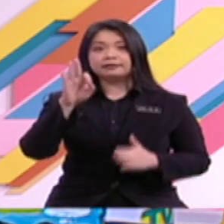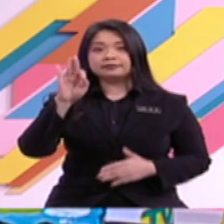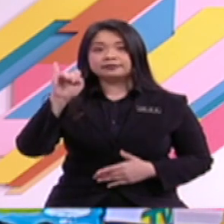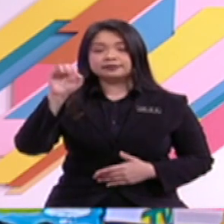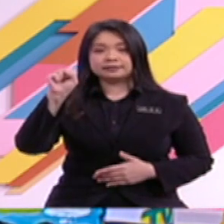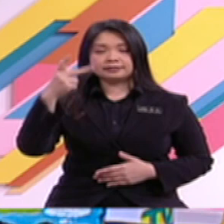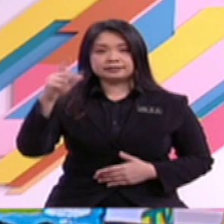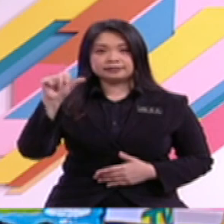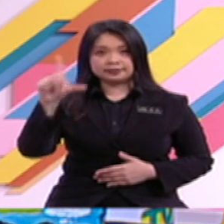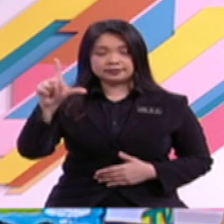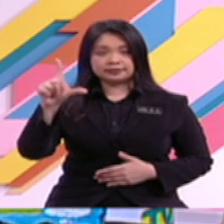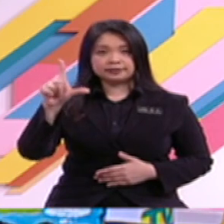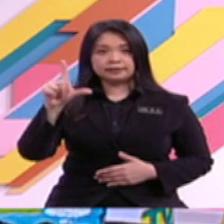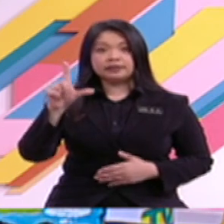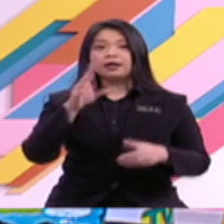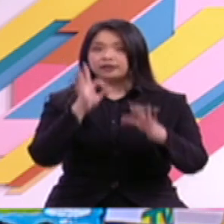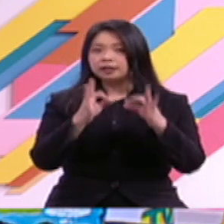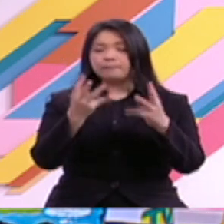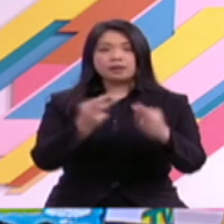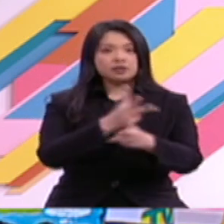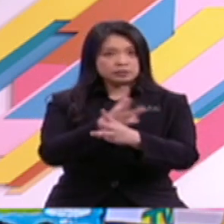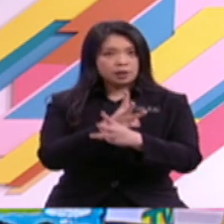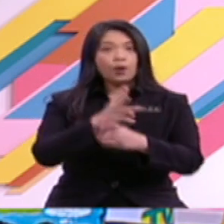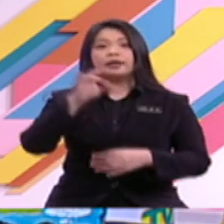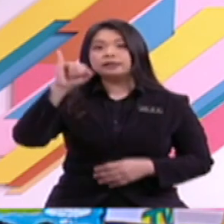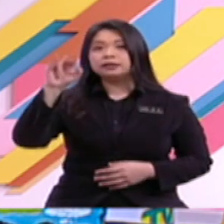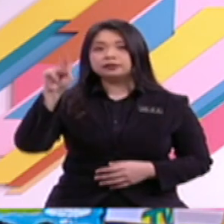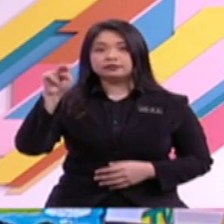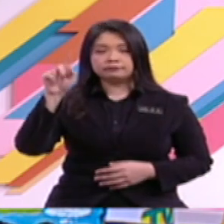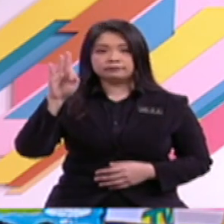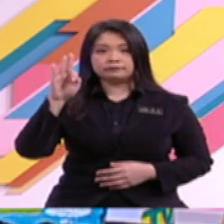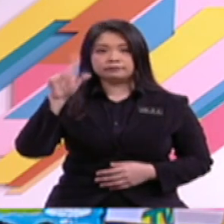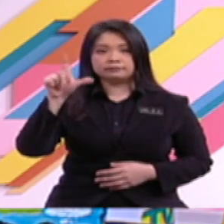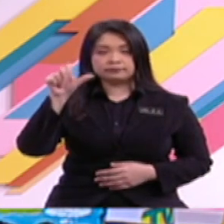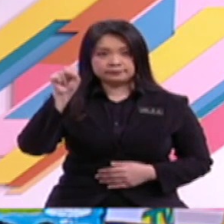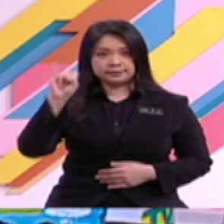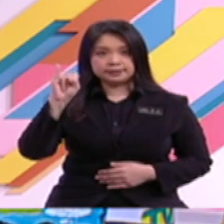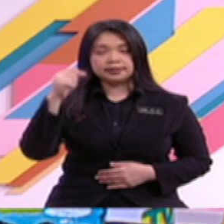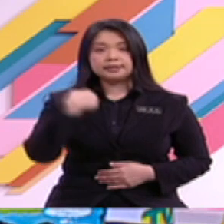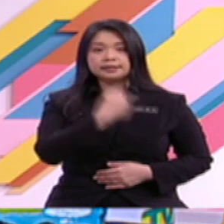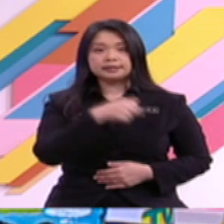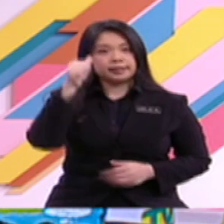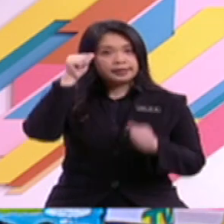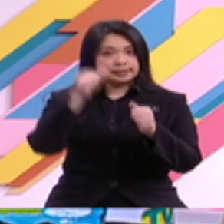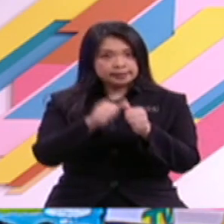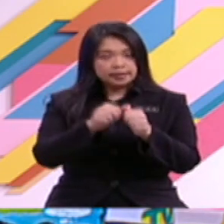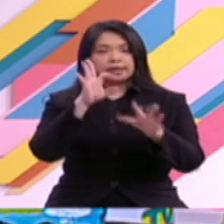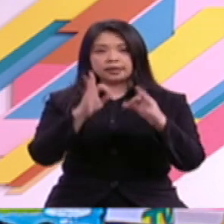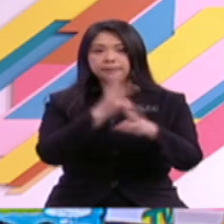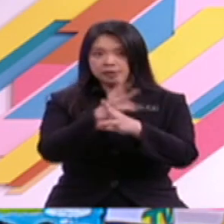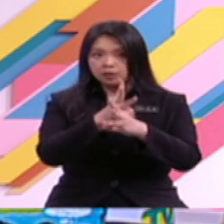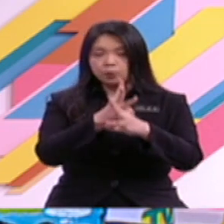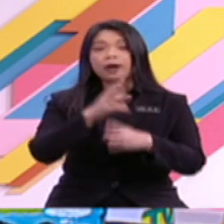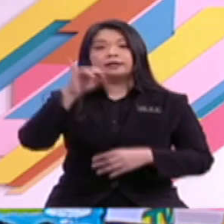kau nakal inflasi tingkat satu juta perlu ini dua 2017 itu ingat bila nak awal inflasi kita